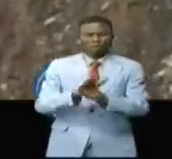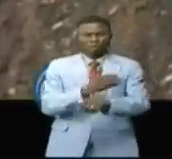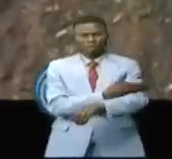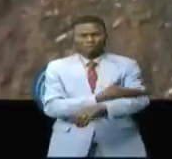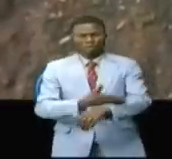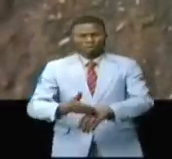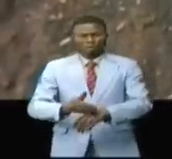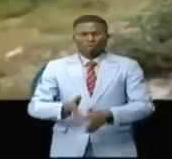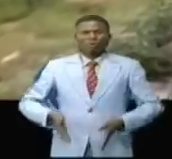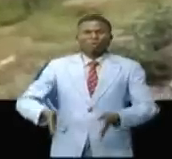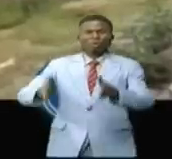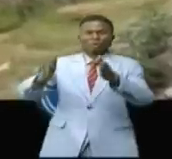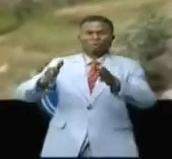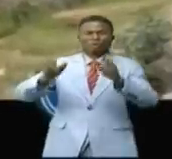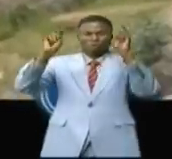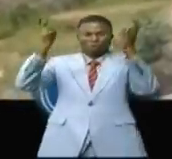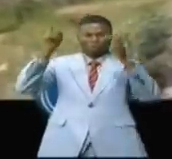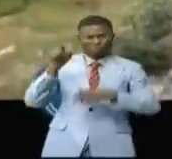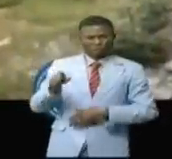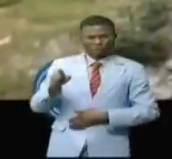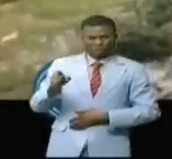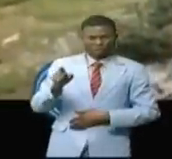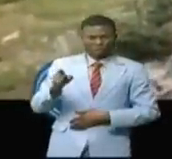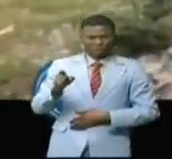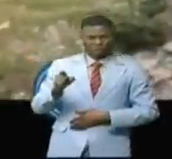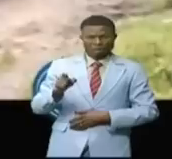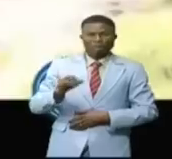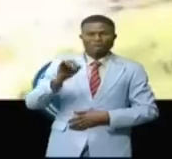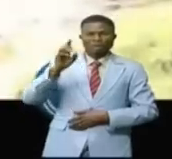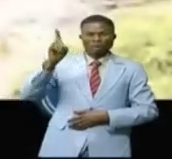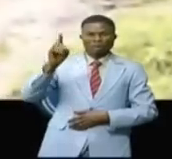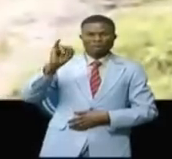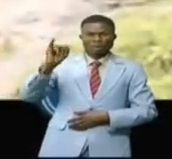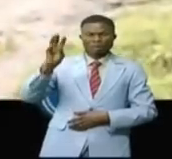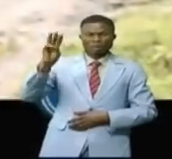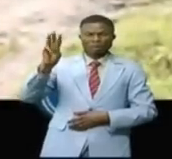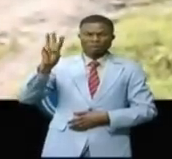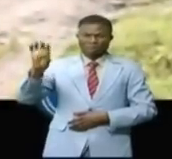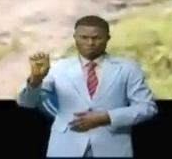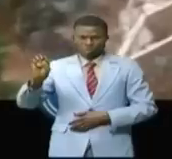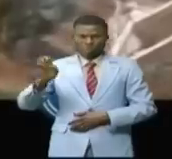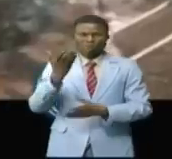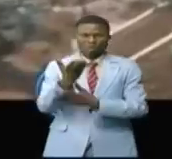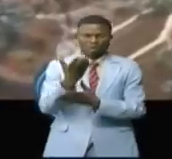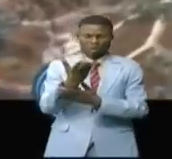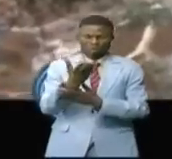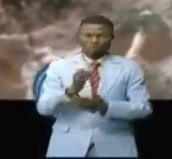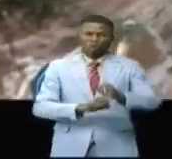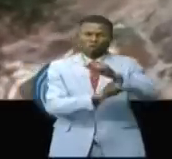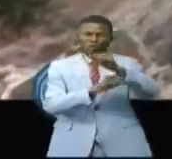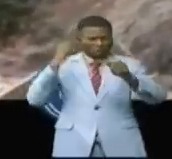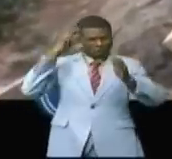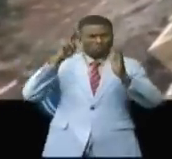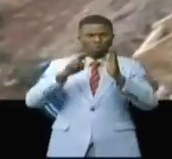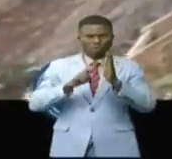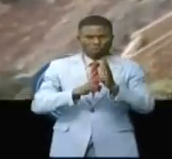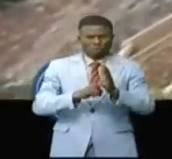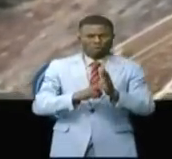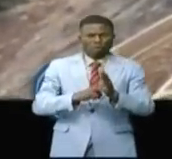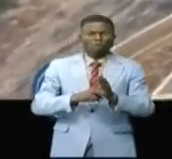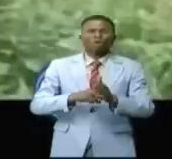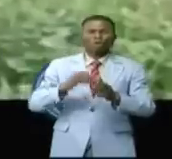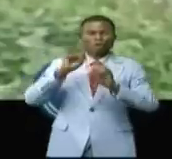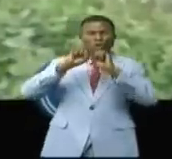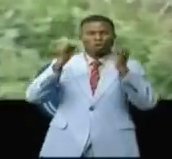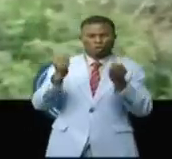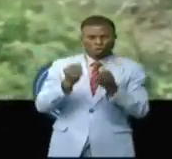plusieurs tronçons routiers de la rnt hanté nyabibwe minova il sollicité l'intervention du gouvernement pour que l'office des routes